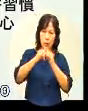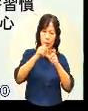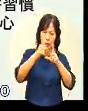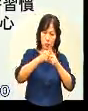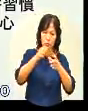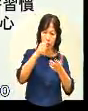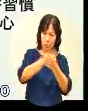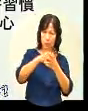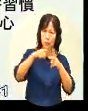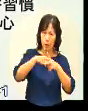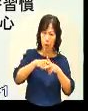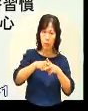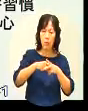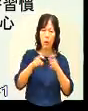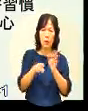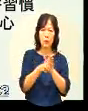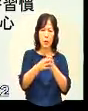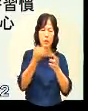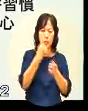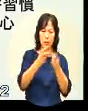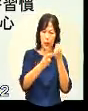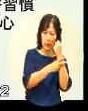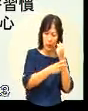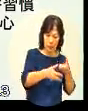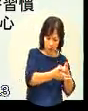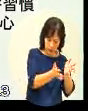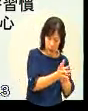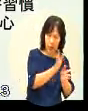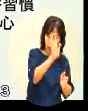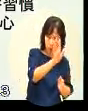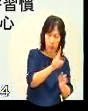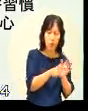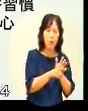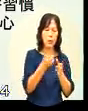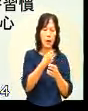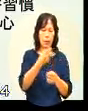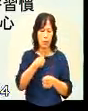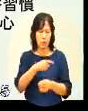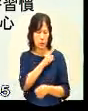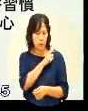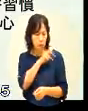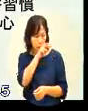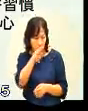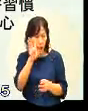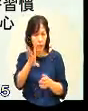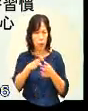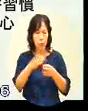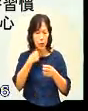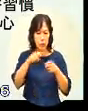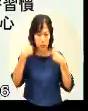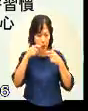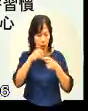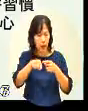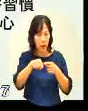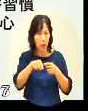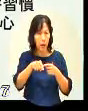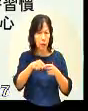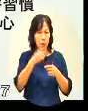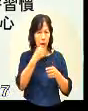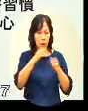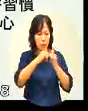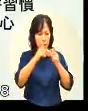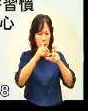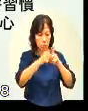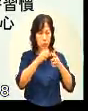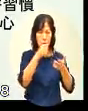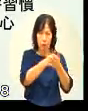工，这也许是一个以里为单位。那我现在的观察是过去我一直在强调这个常态性的社区的志